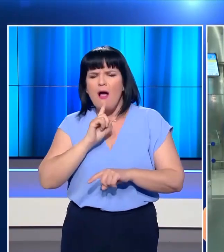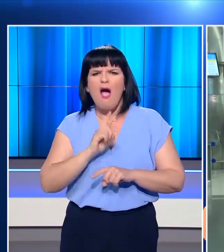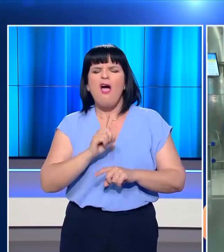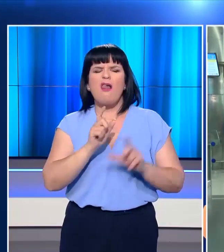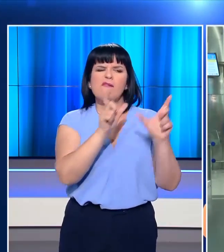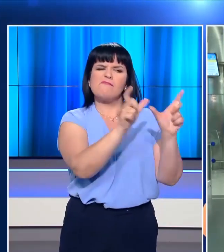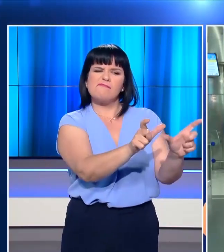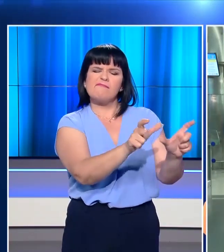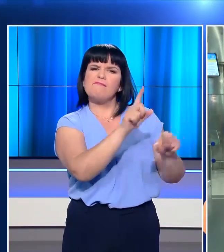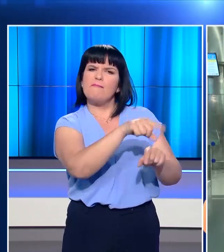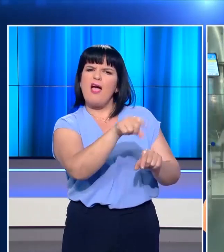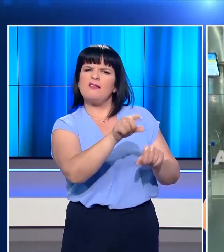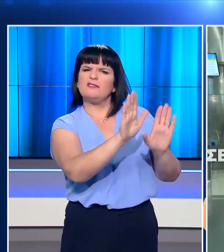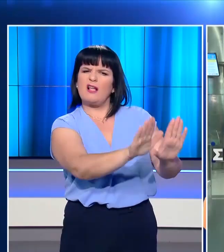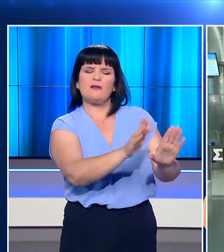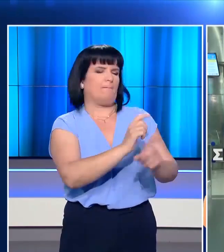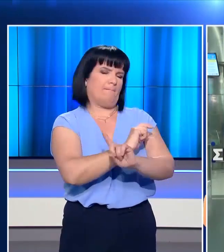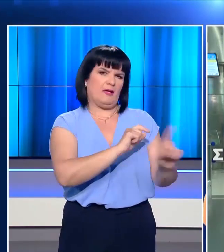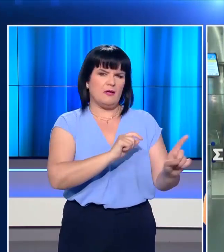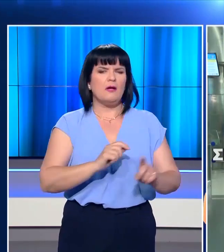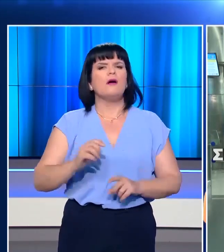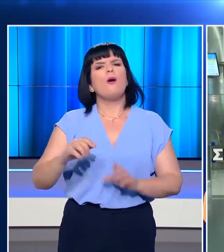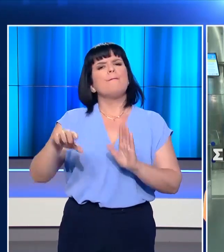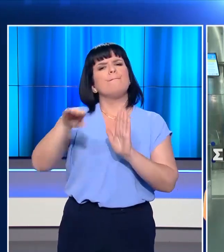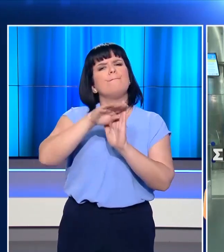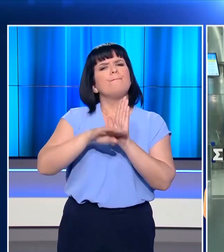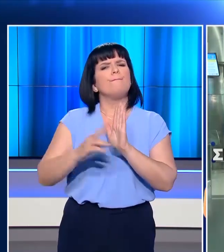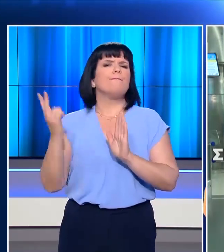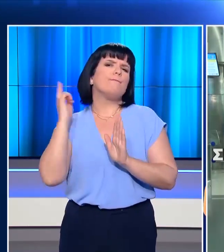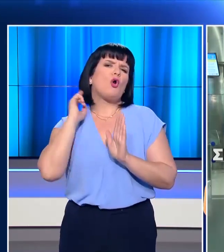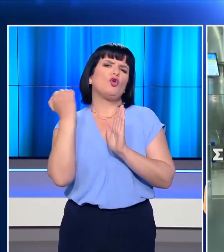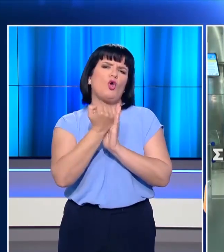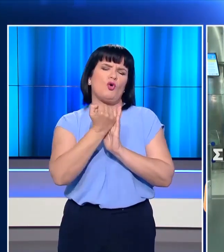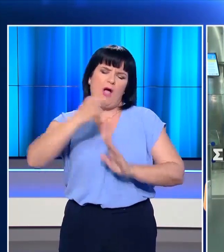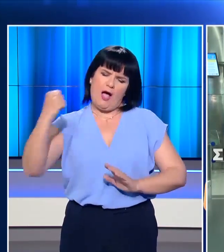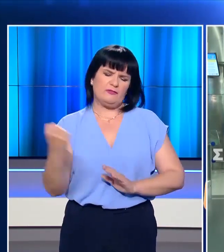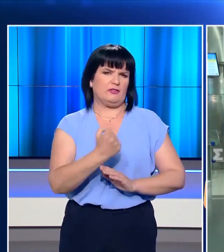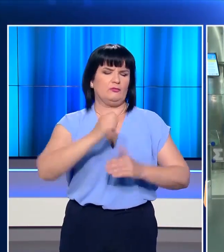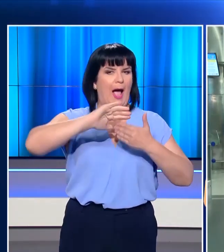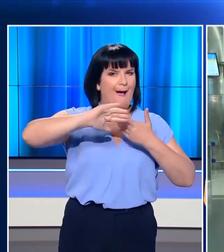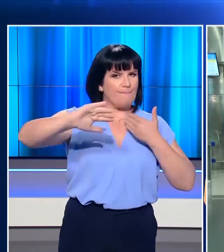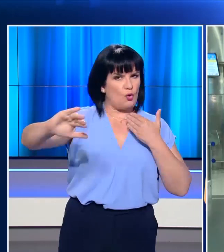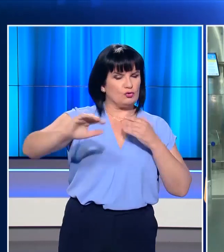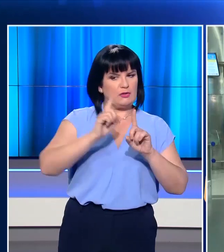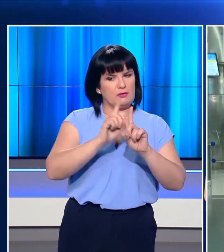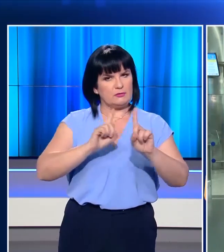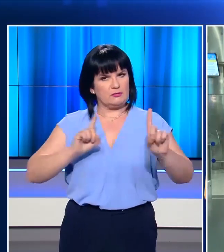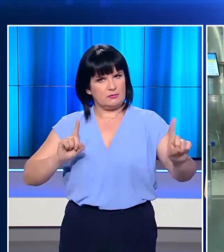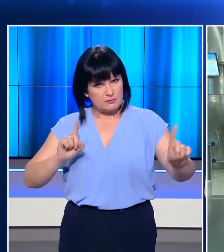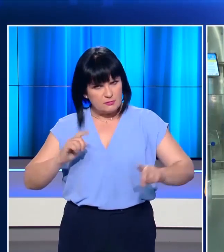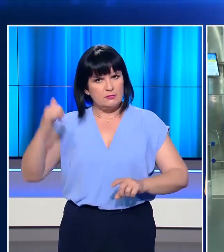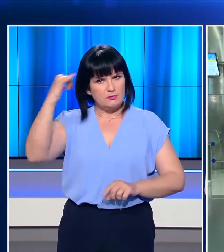καθεστώς ολιγοήμερης καραντίνας. Αντιθέτως, τα αεροπορικά πρωτόκολλα προβλέπουν αυστηρούς περιορισμούς για τήρηση αποστάσεων ασφαλείας εντός των χώρων